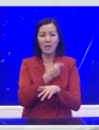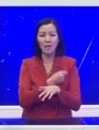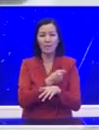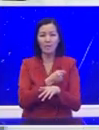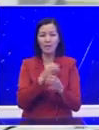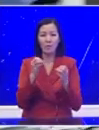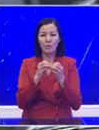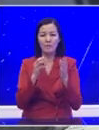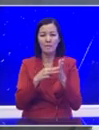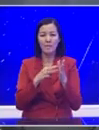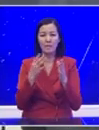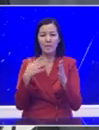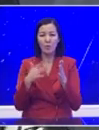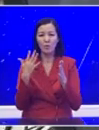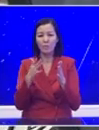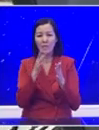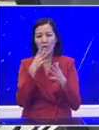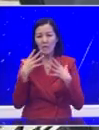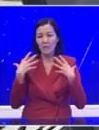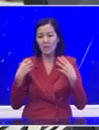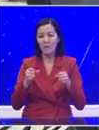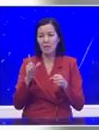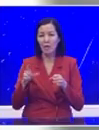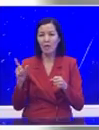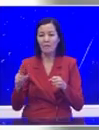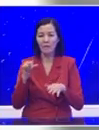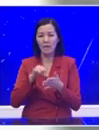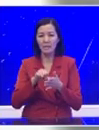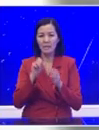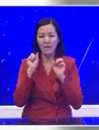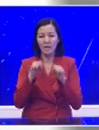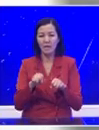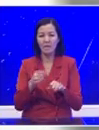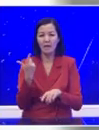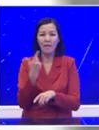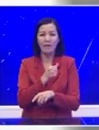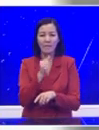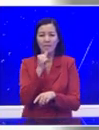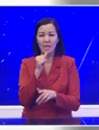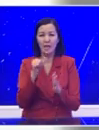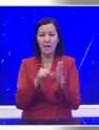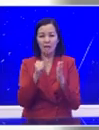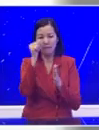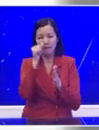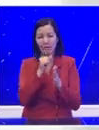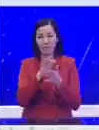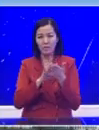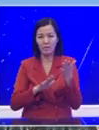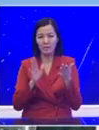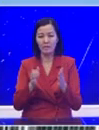алқабының 18-55 жас аралығындағы дені сау тұрғындары ғана қатыса алады. Вакцинаны тексеру 6 айға созылмақ.